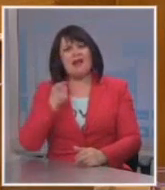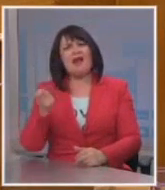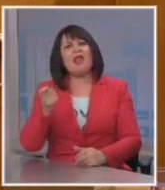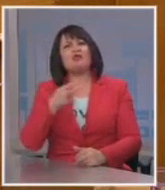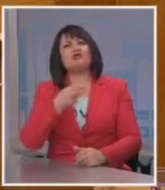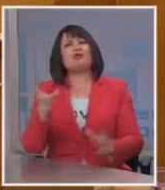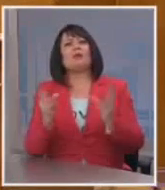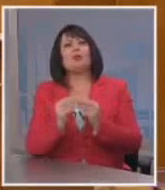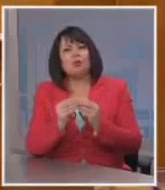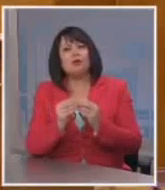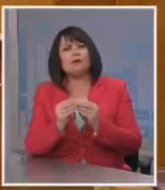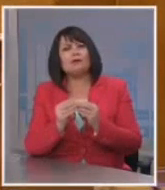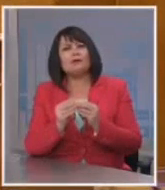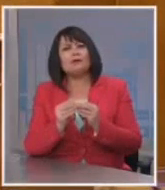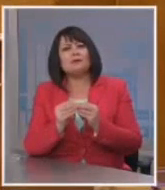υποστήριξη του Γεωργίου